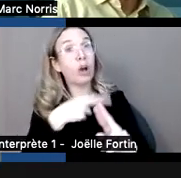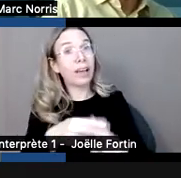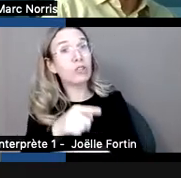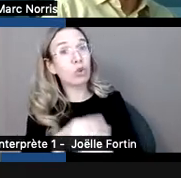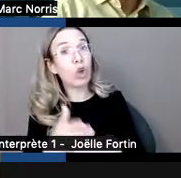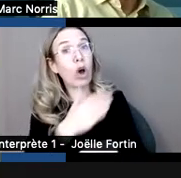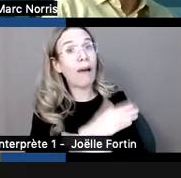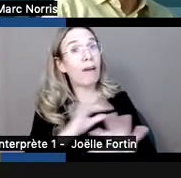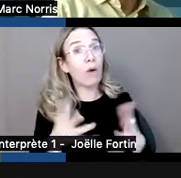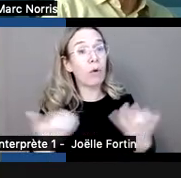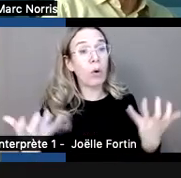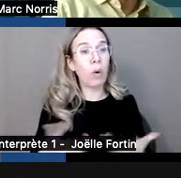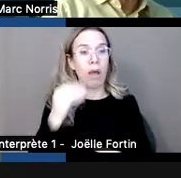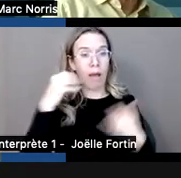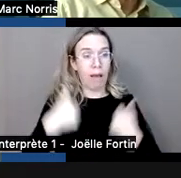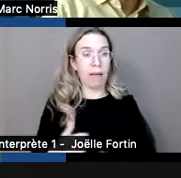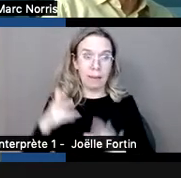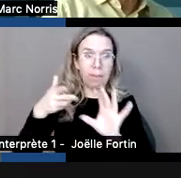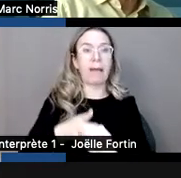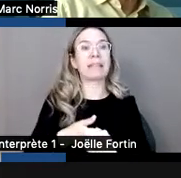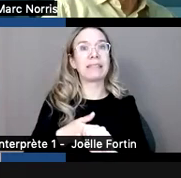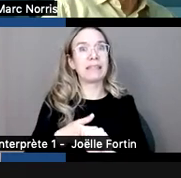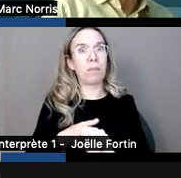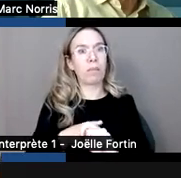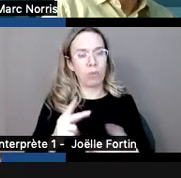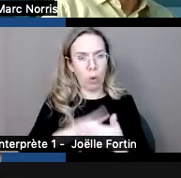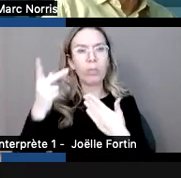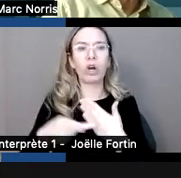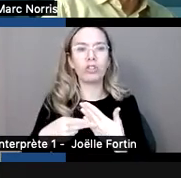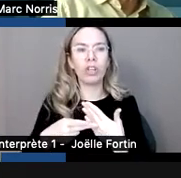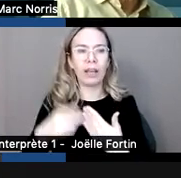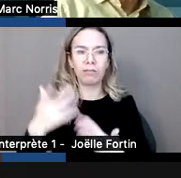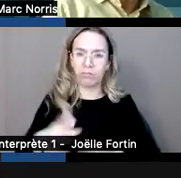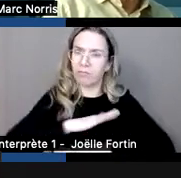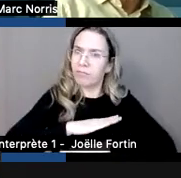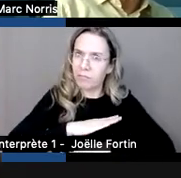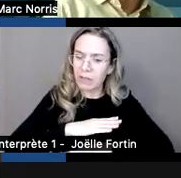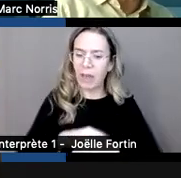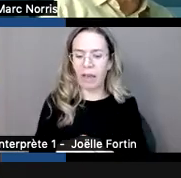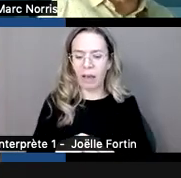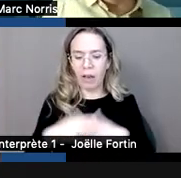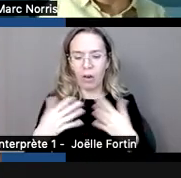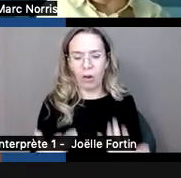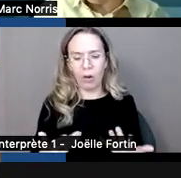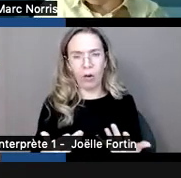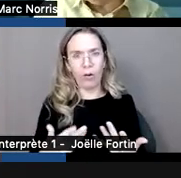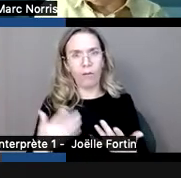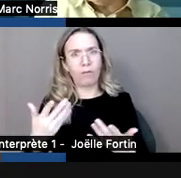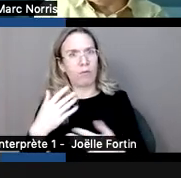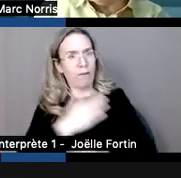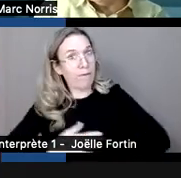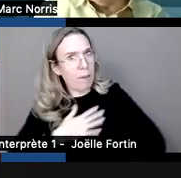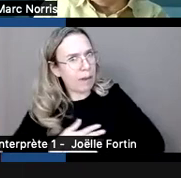tout, c'est que le résident soit partie prenante et acteur de son projet, qu'il y trouve son compte, que ce soit des choses qui lui fassent plaisir, que ce